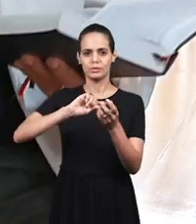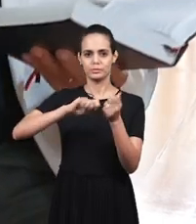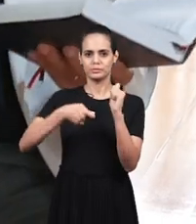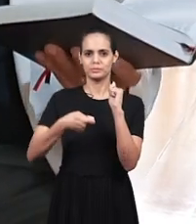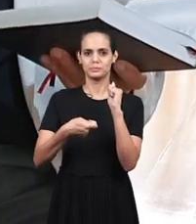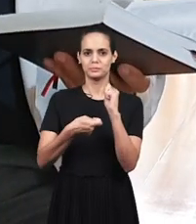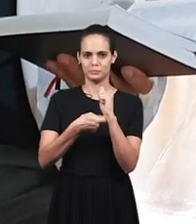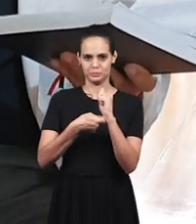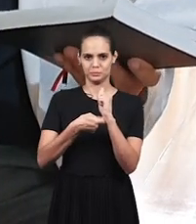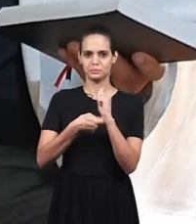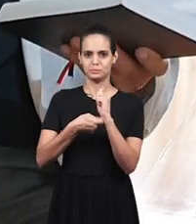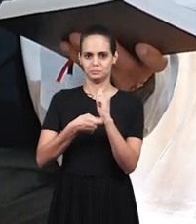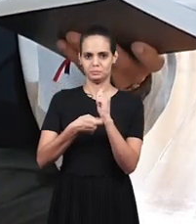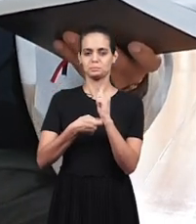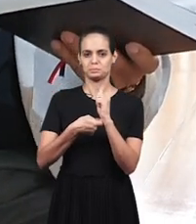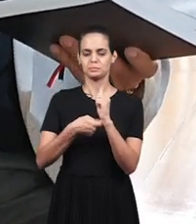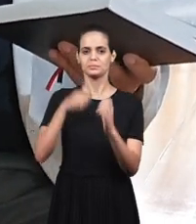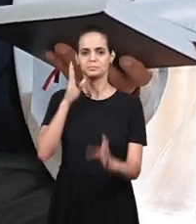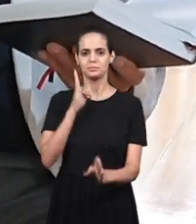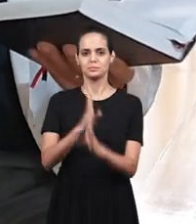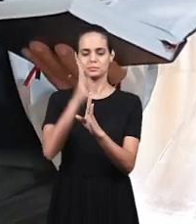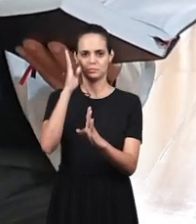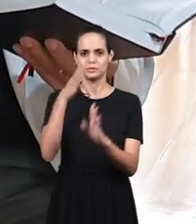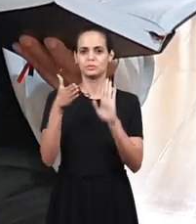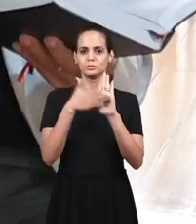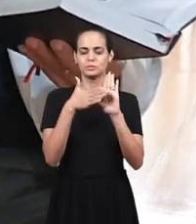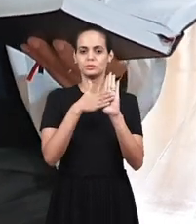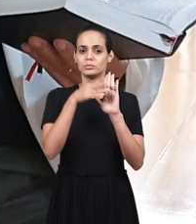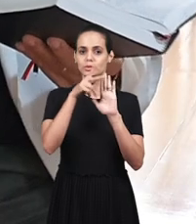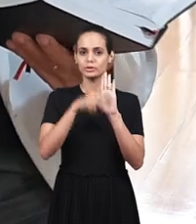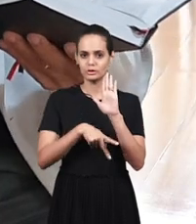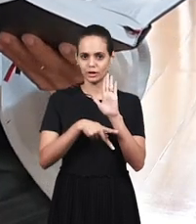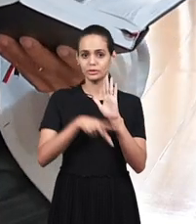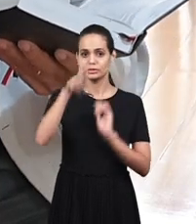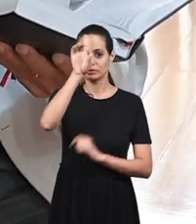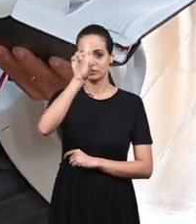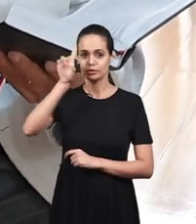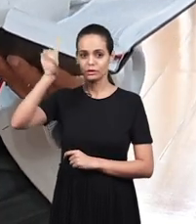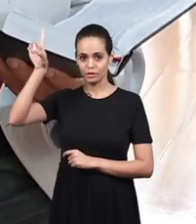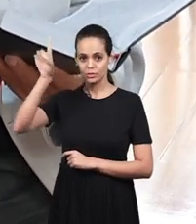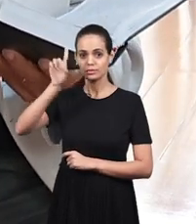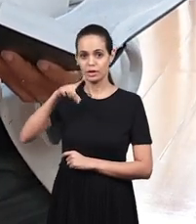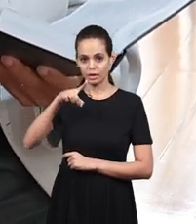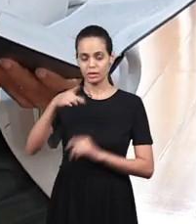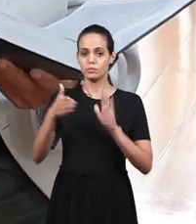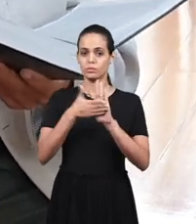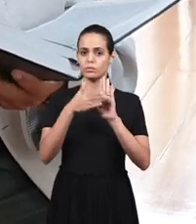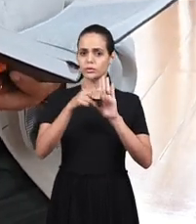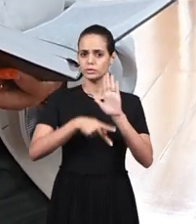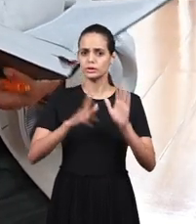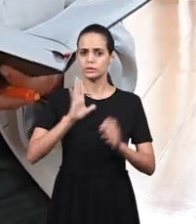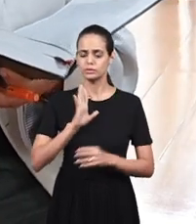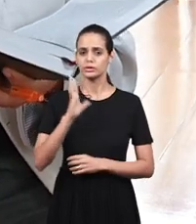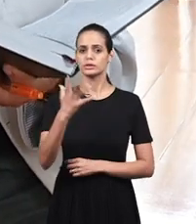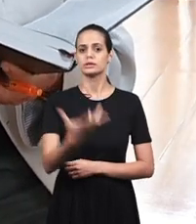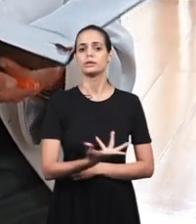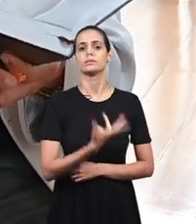тайну, он обнаруживает проект Божий. Это проект